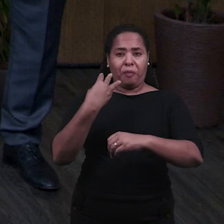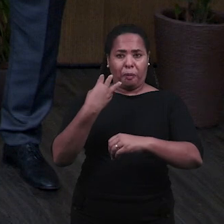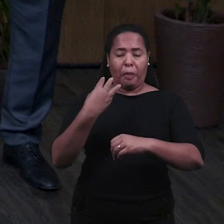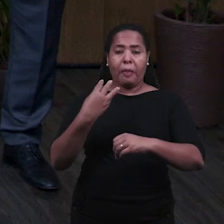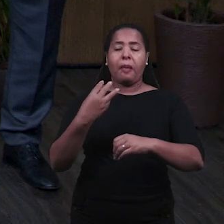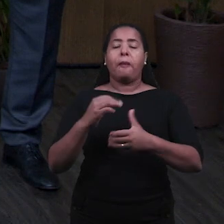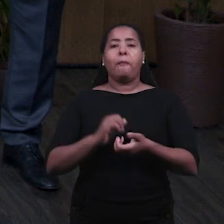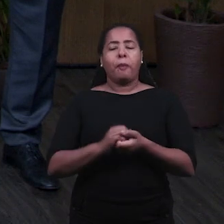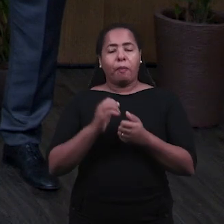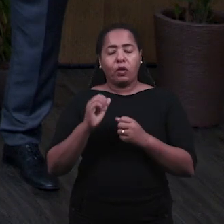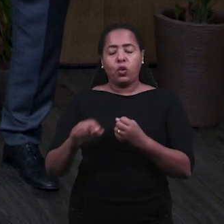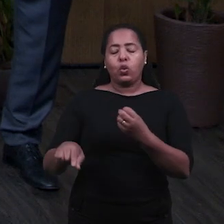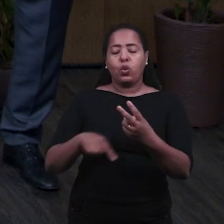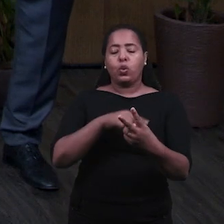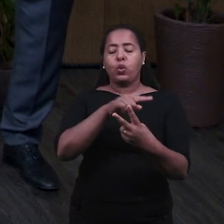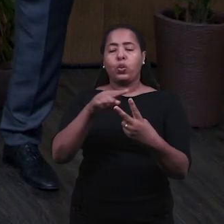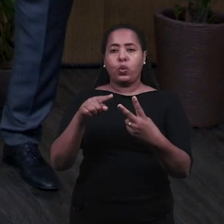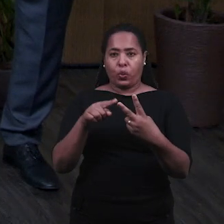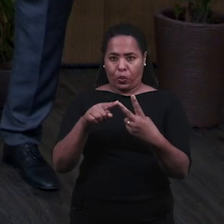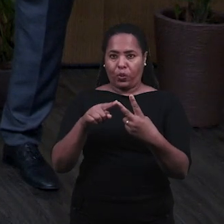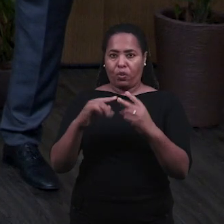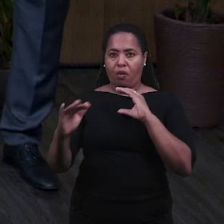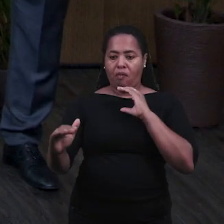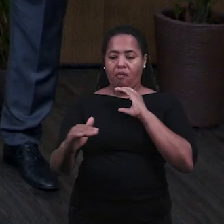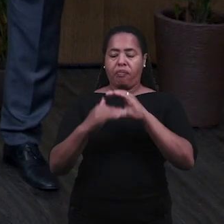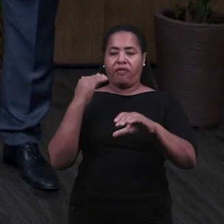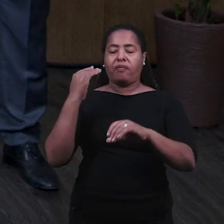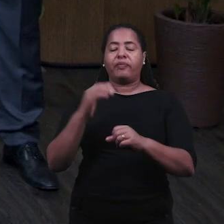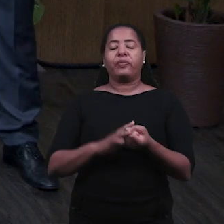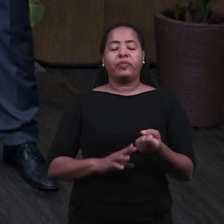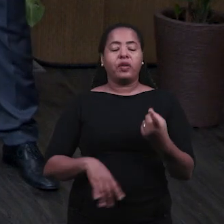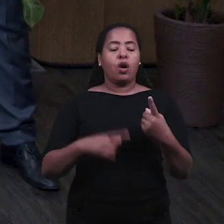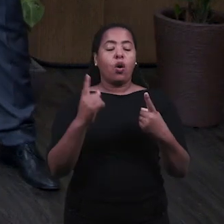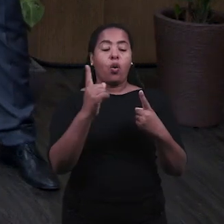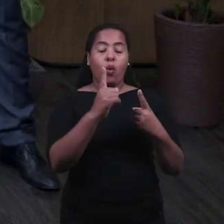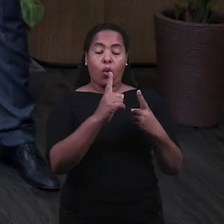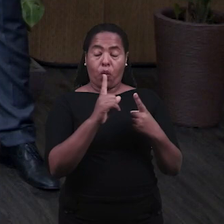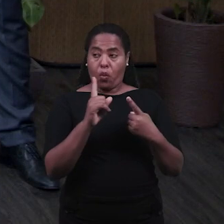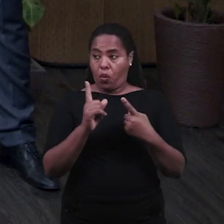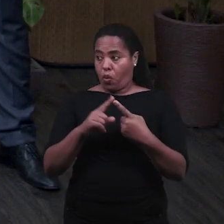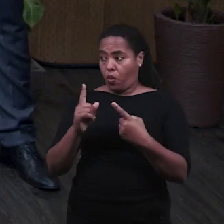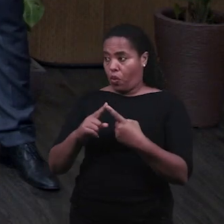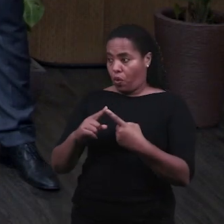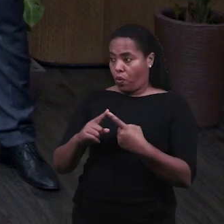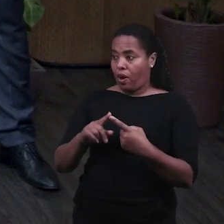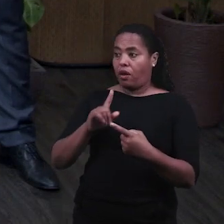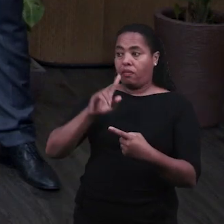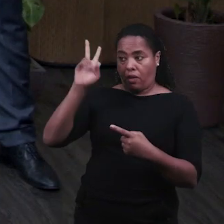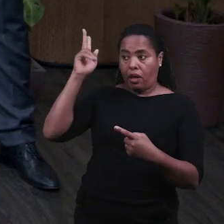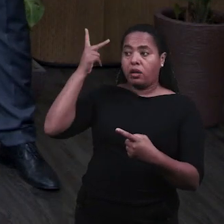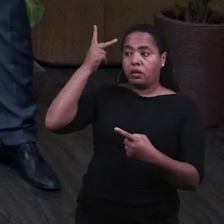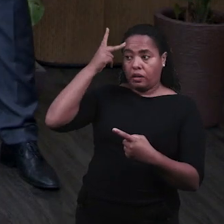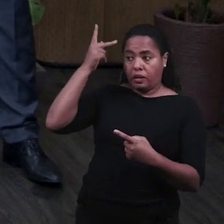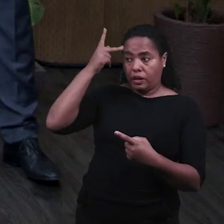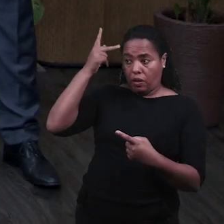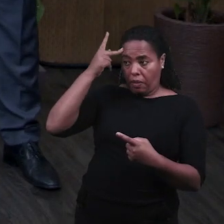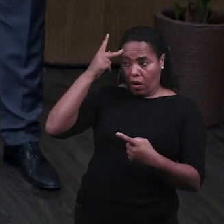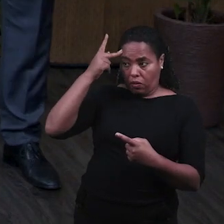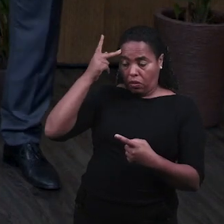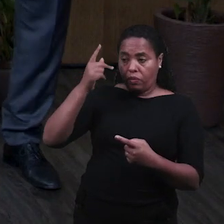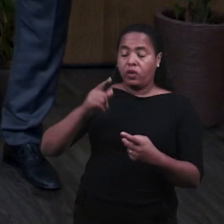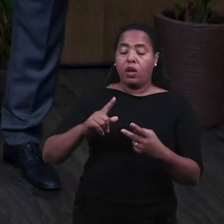citer 2 messages reçus dans la dernière semaine. De ces messages est venu de São Paulo,